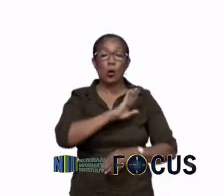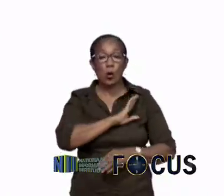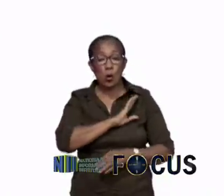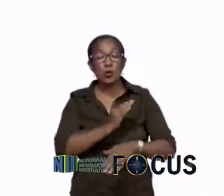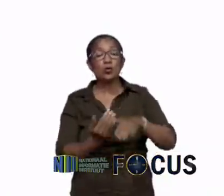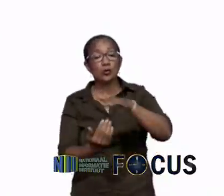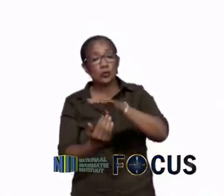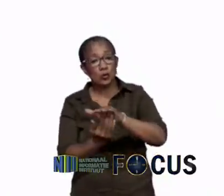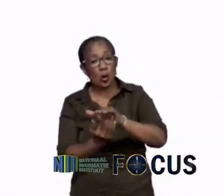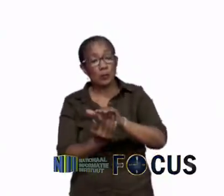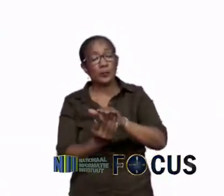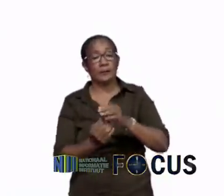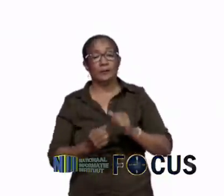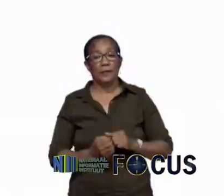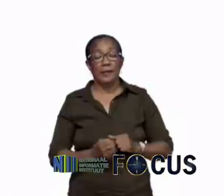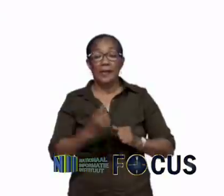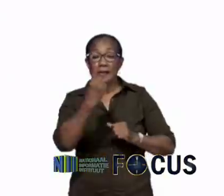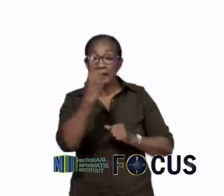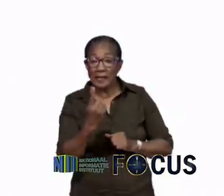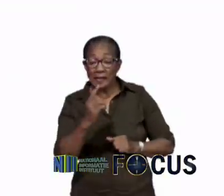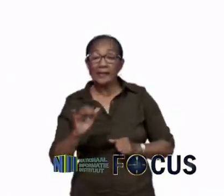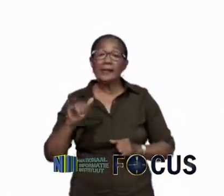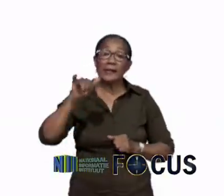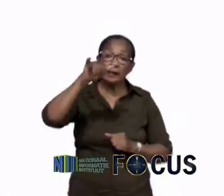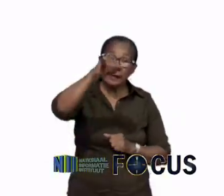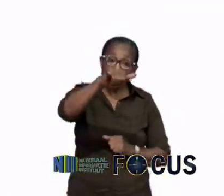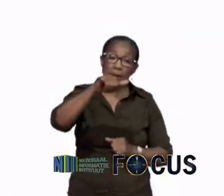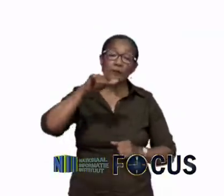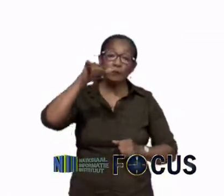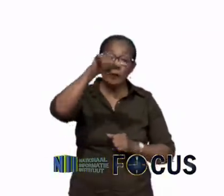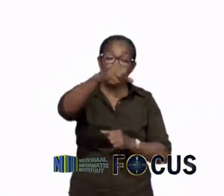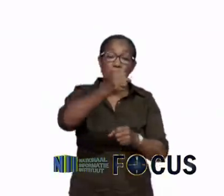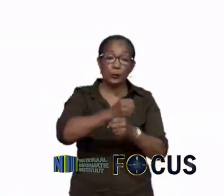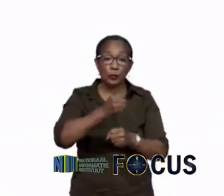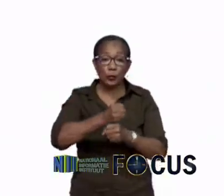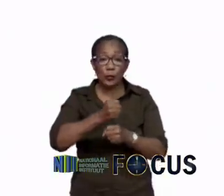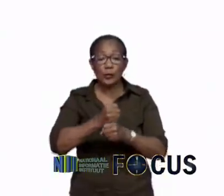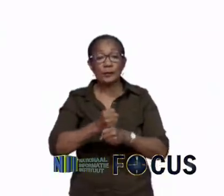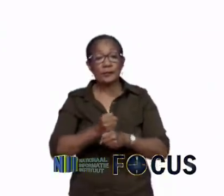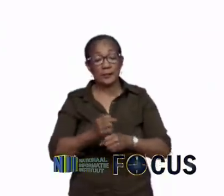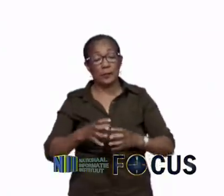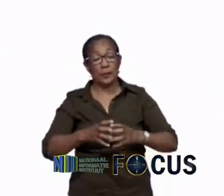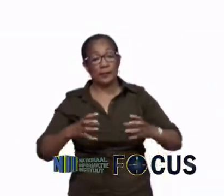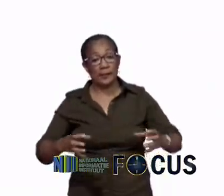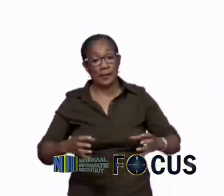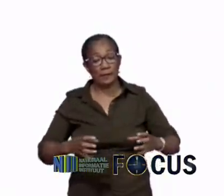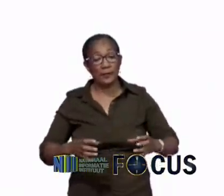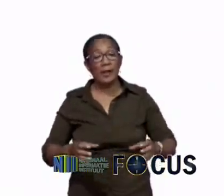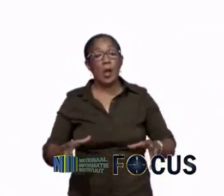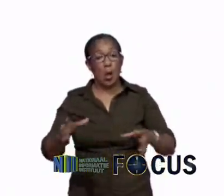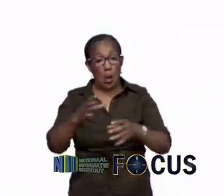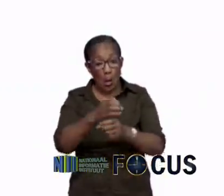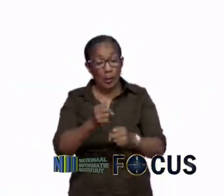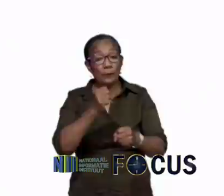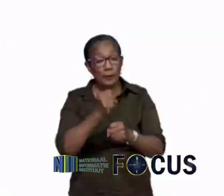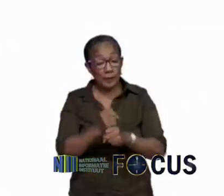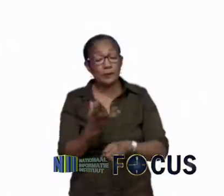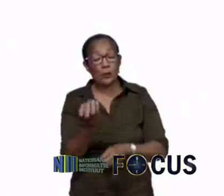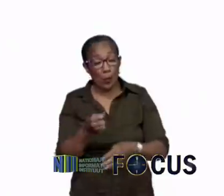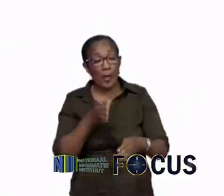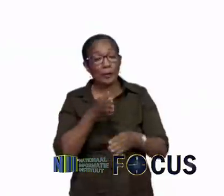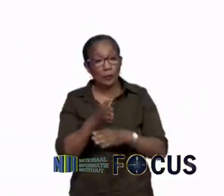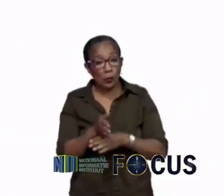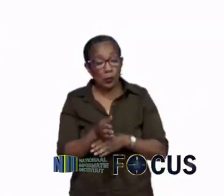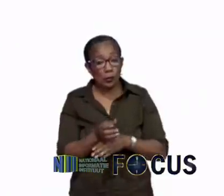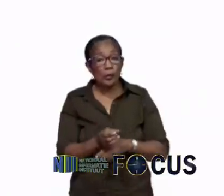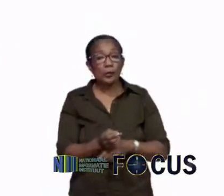maar ook als sabi taki wang repatriëringsvlucht voor een productiebedrijf, want we takik ba essentiële dienst egodoro,